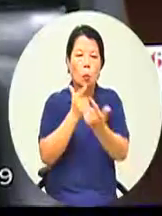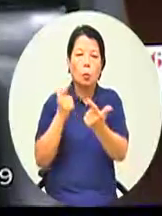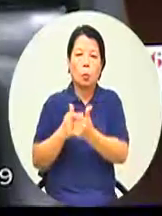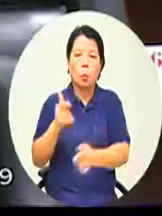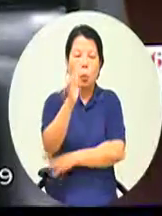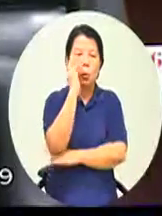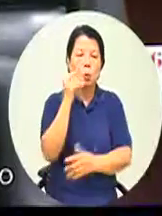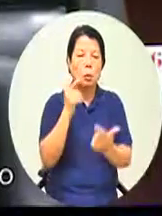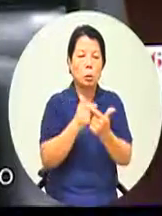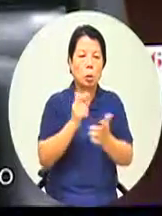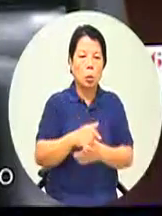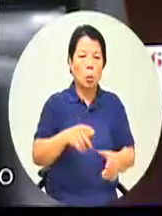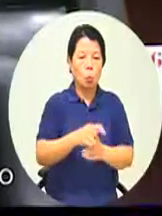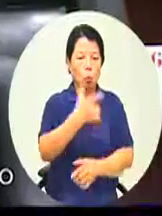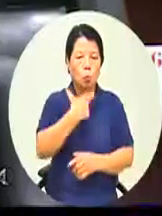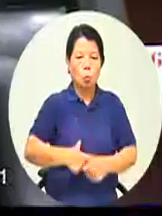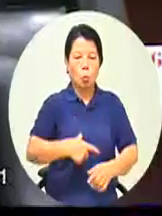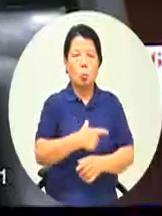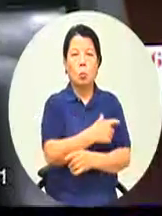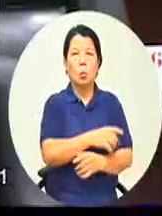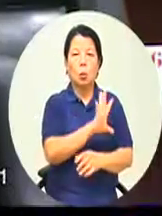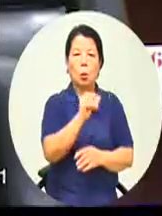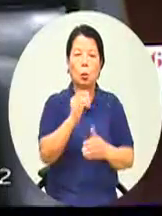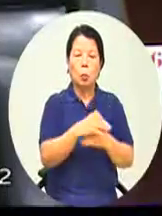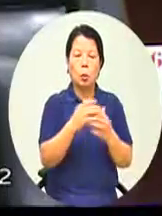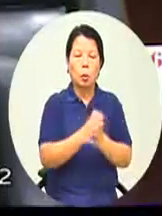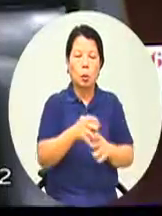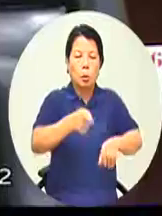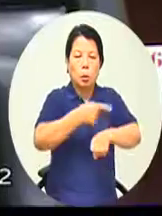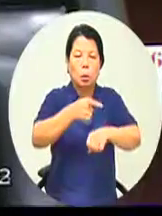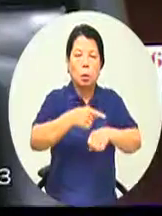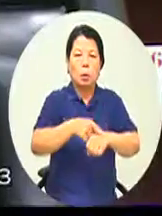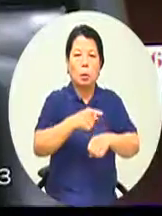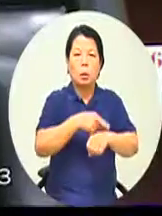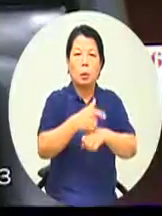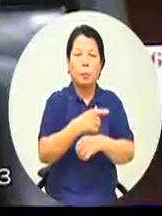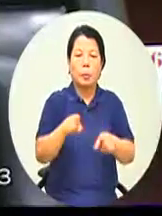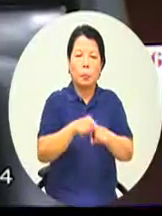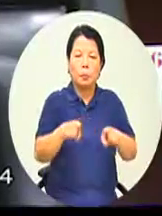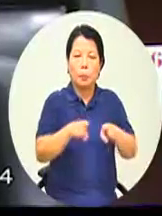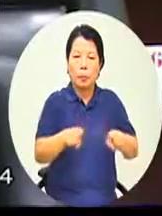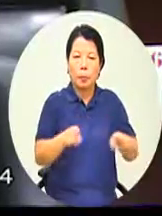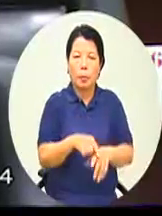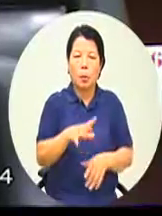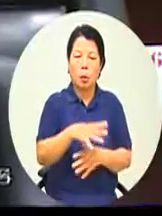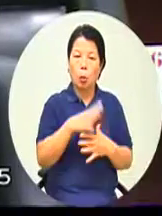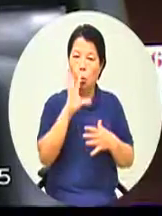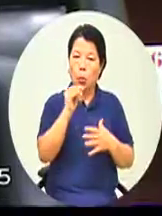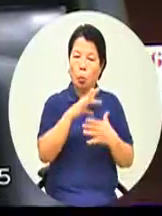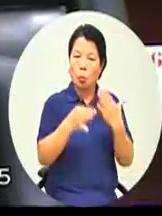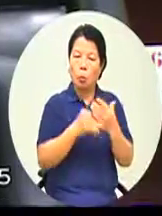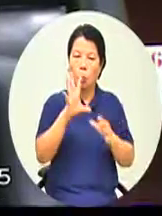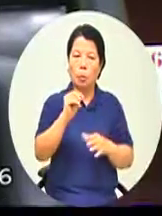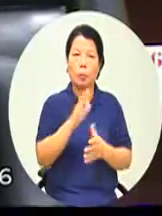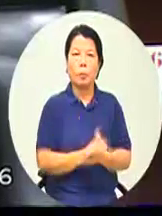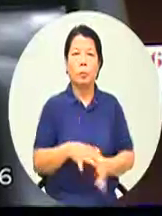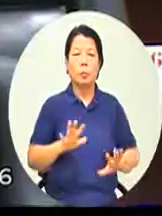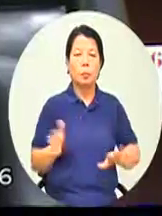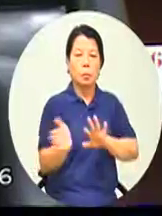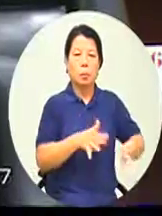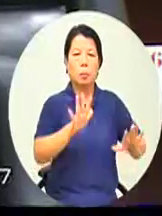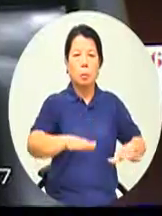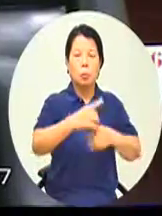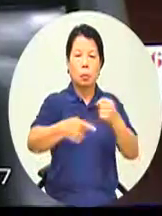上的中立以及我们性别平等的原则，那我觉得这是第一个时事议题。第二个也是今